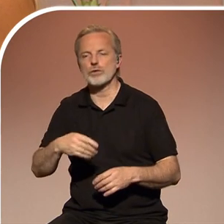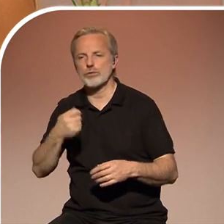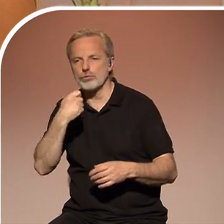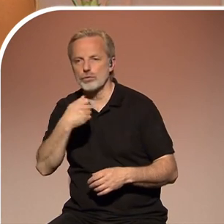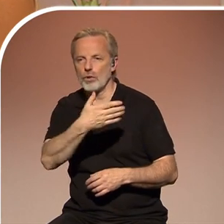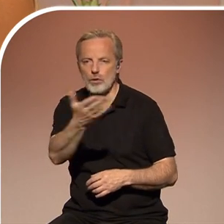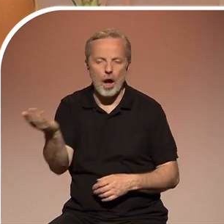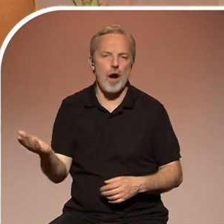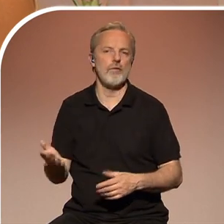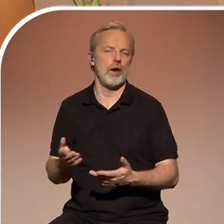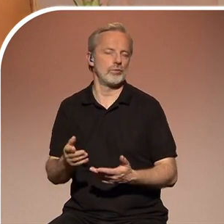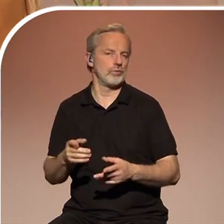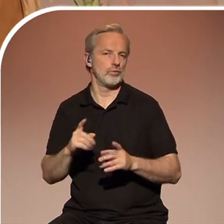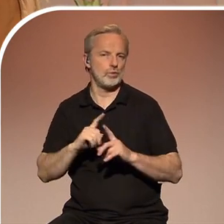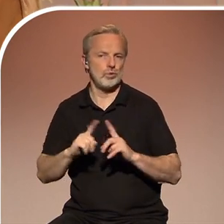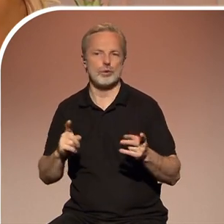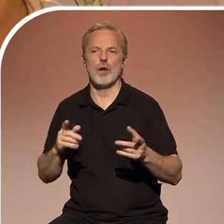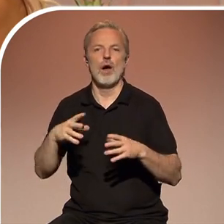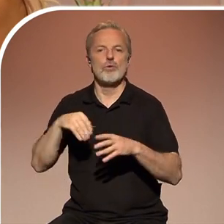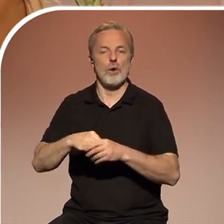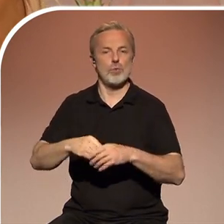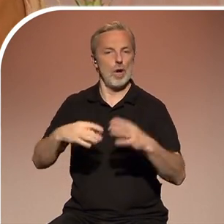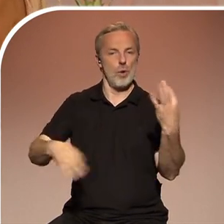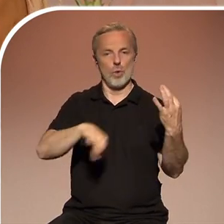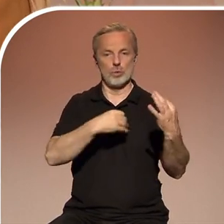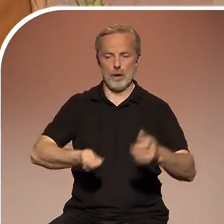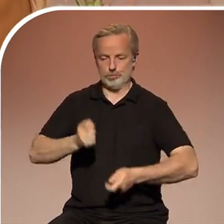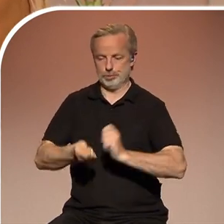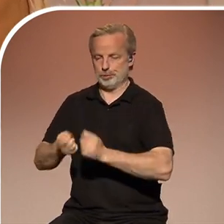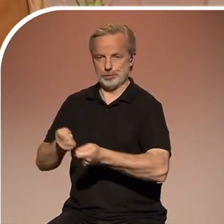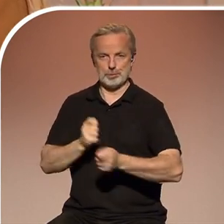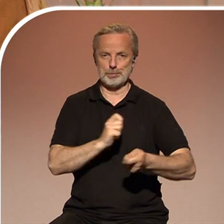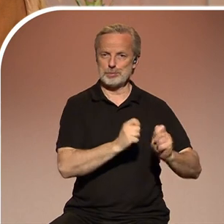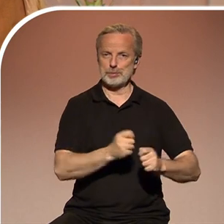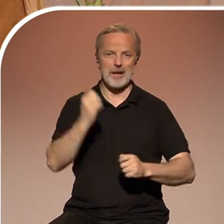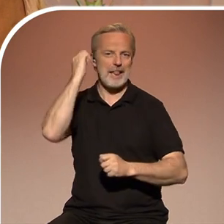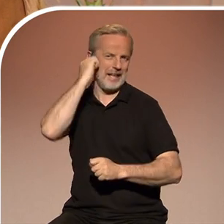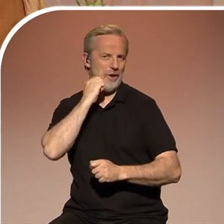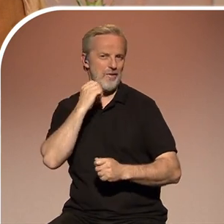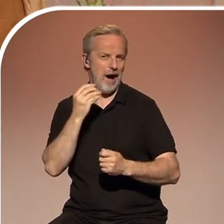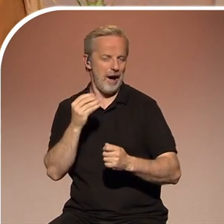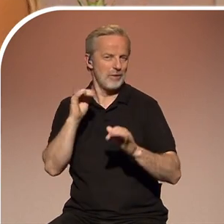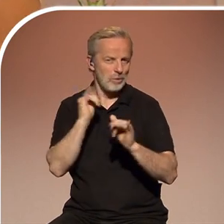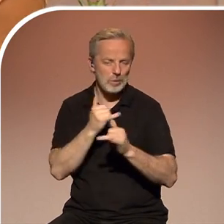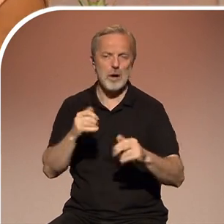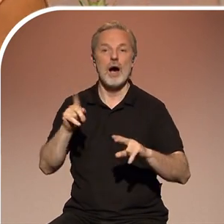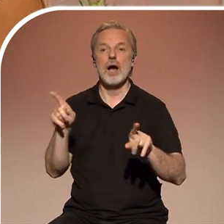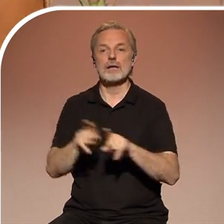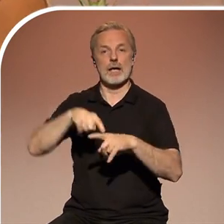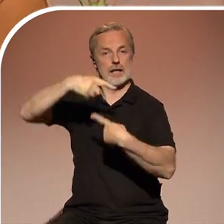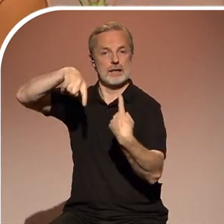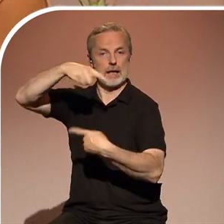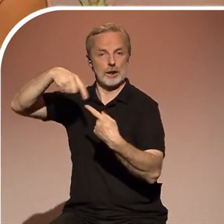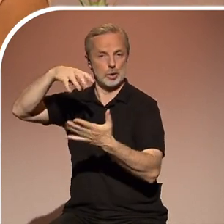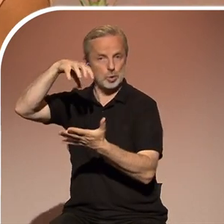dělají potraviny. Bude tam cymbálovka, bude tam taneční soubor a budou tam taky poníci a takové